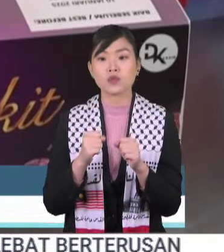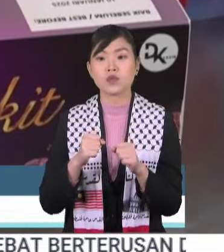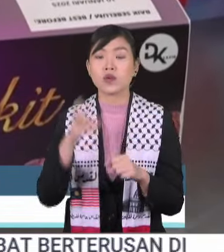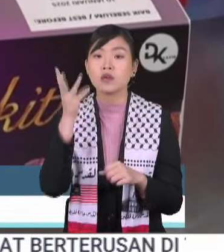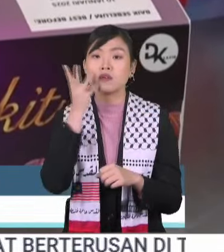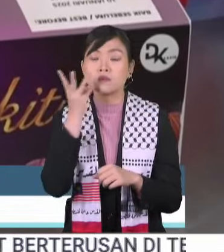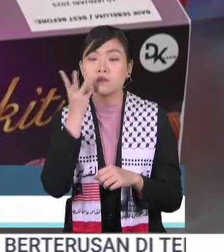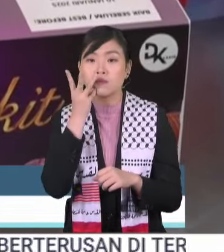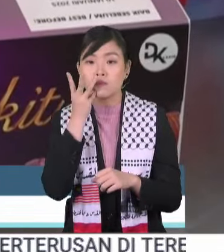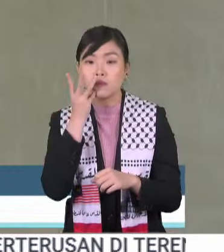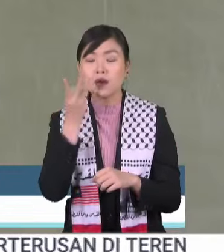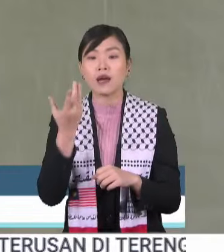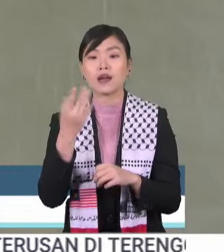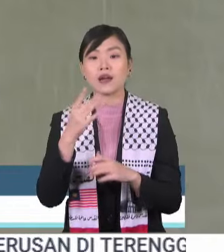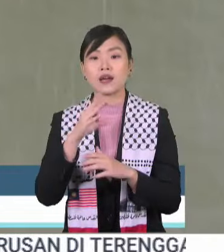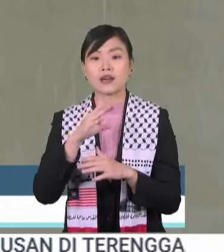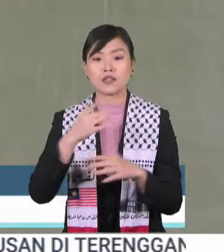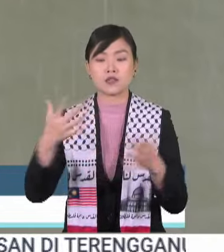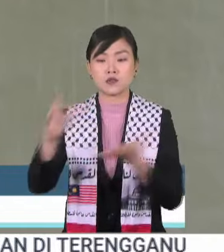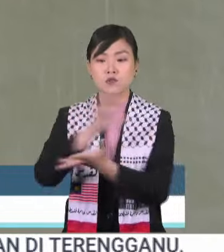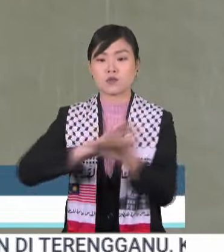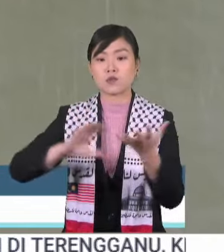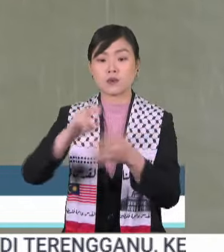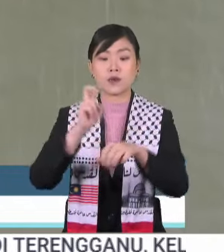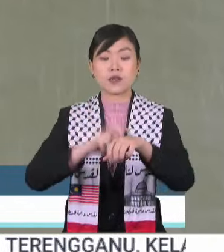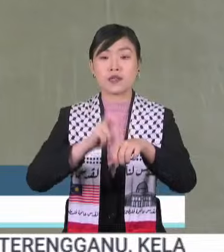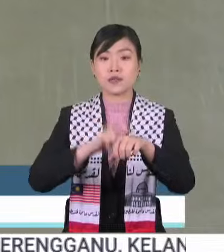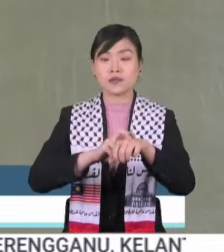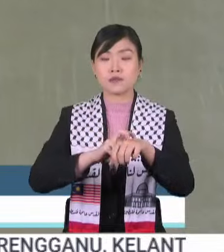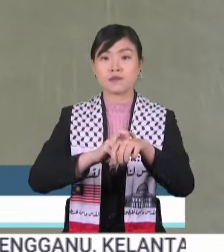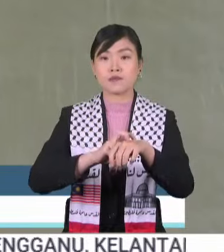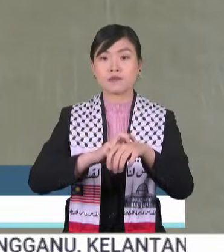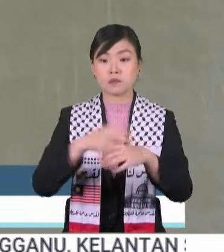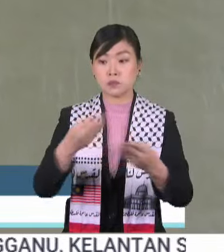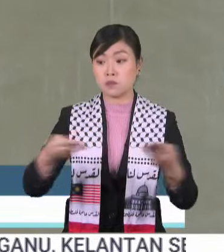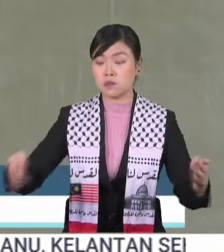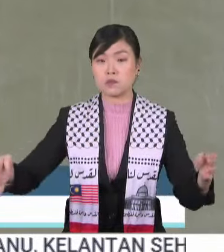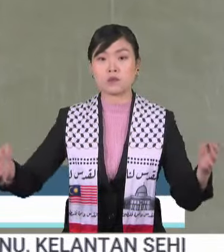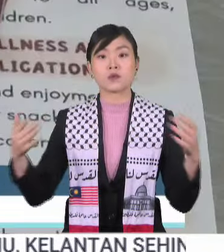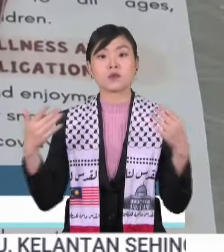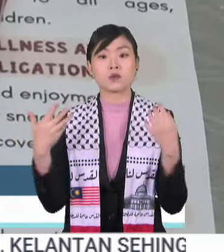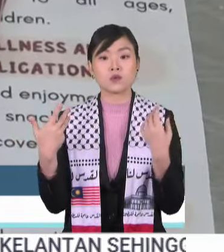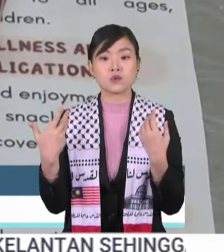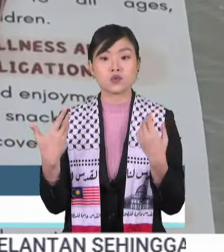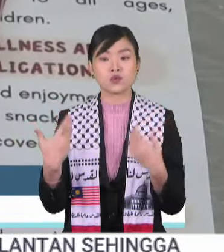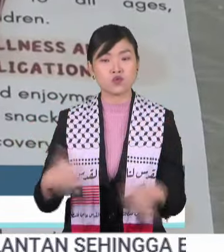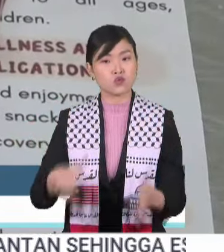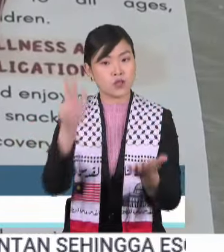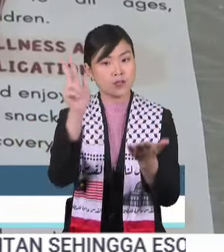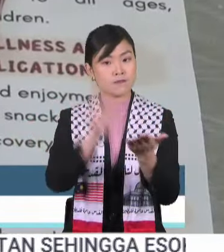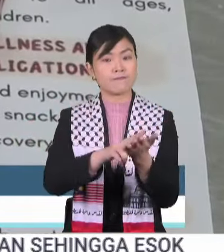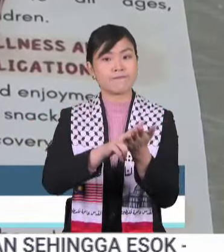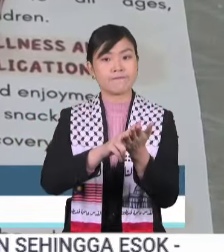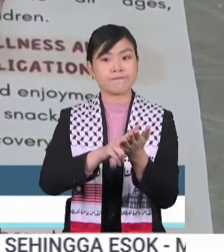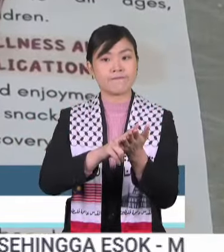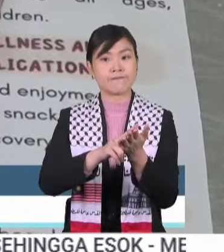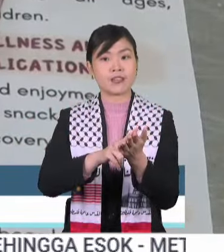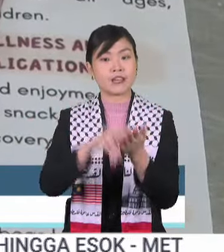beras dan gula-gula karamel dengan campuran ubi keledek kesemua inovasi ini telah dinilai Mardi dan kementerian